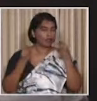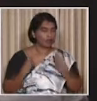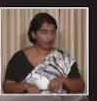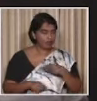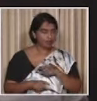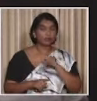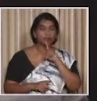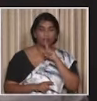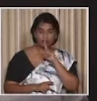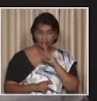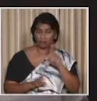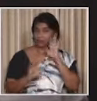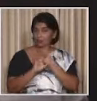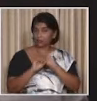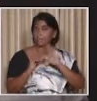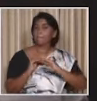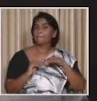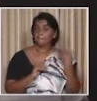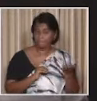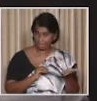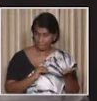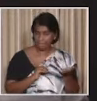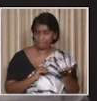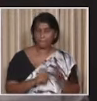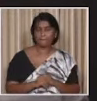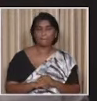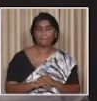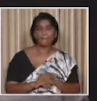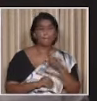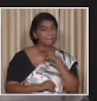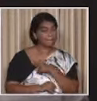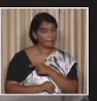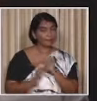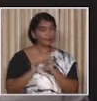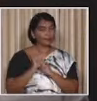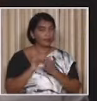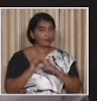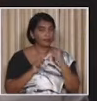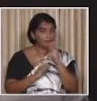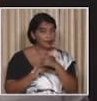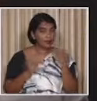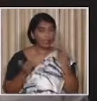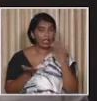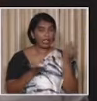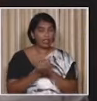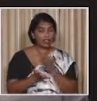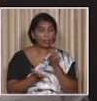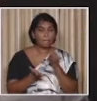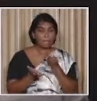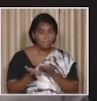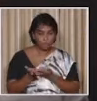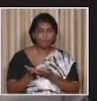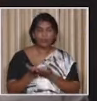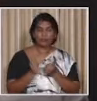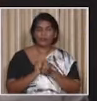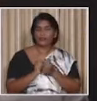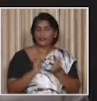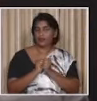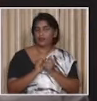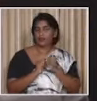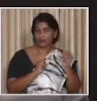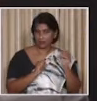බංකොලොච්චියලා ප්‍රකාශ කරාට පස්සේ අර ණය ගෙවන්නේ නැතුව ඉතුරු වූ සල්ලි වලින් තමයි මේ කාරණේ කරේ